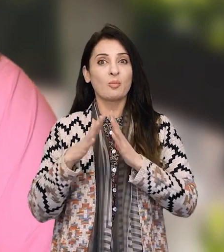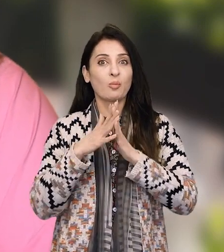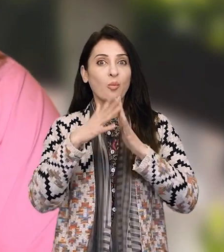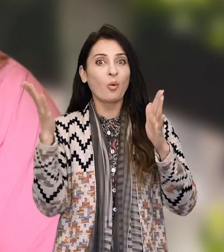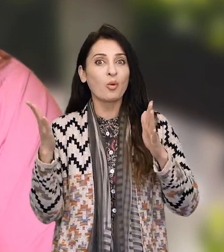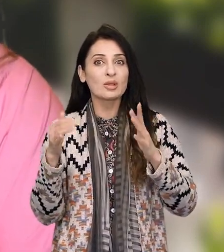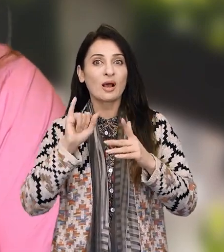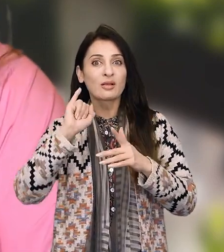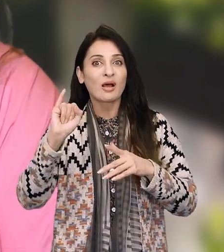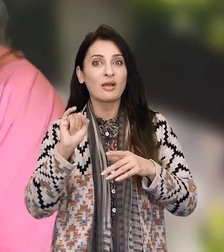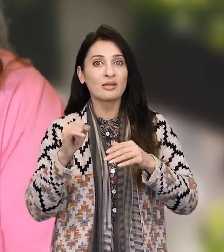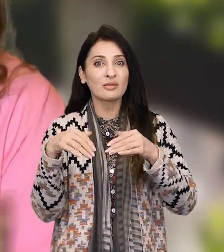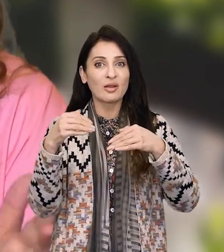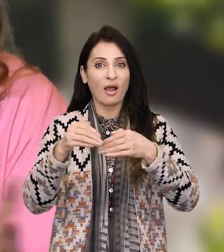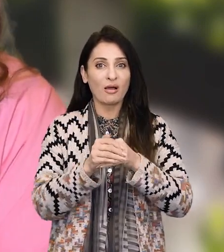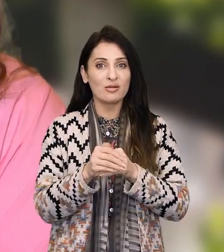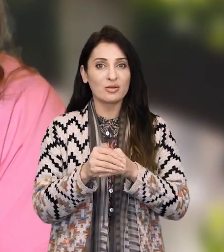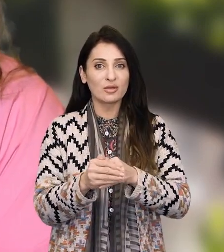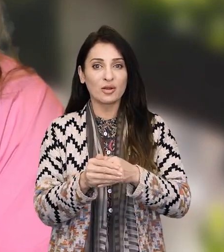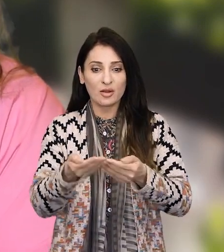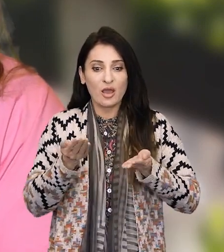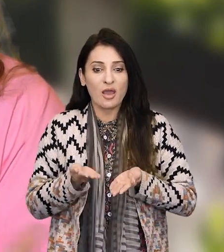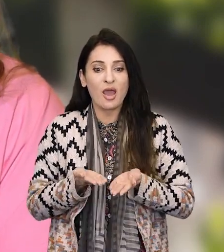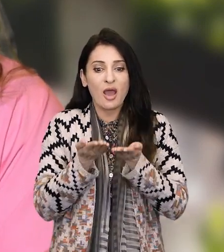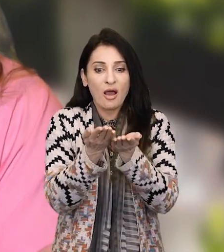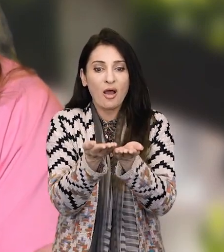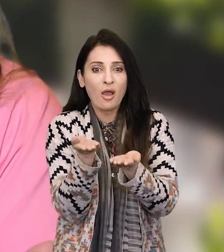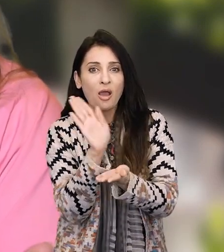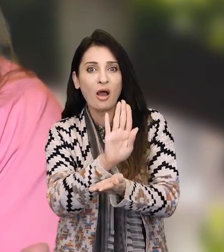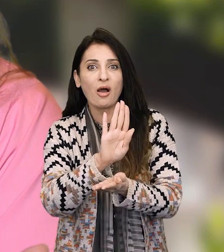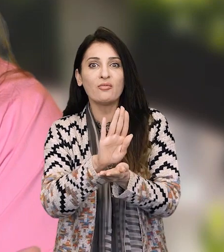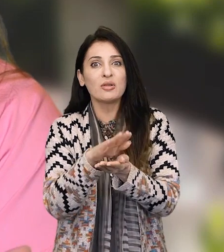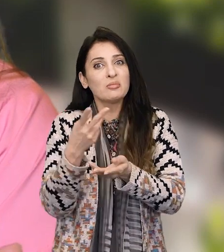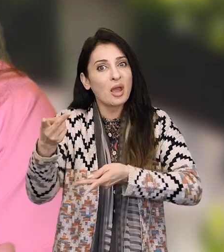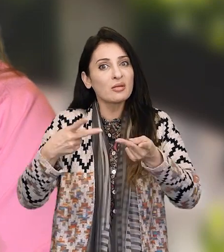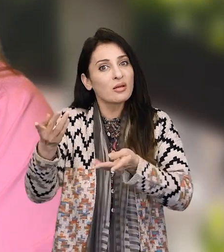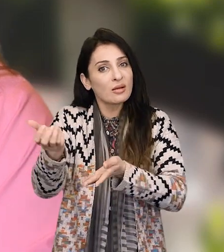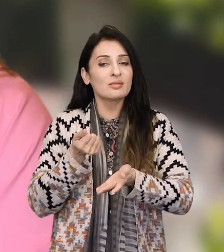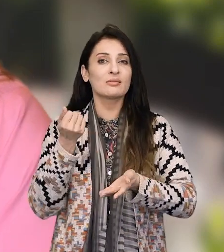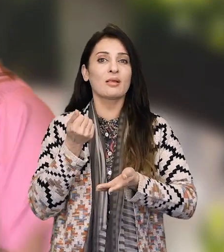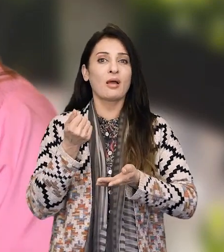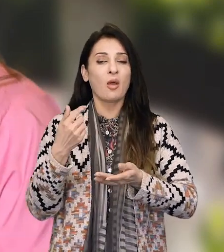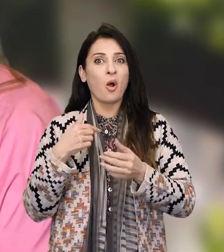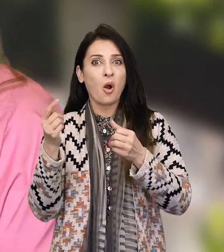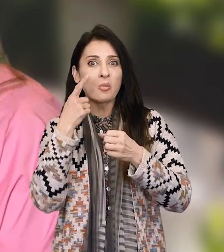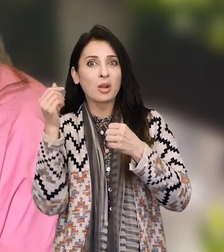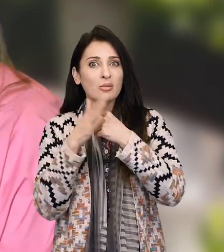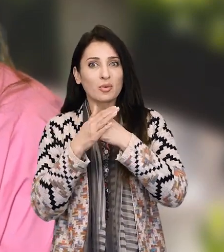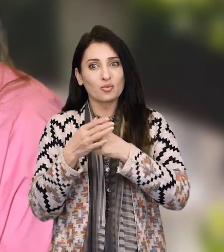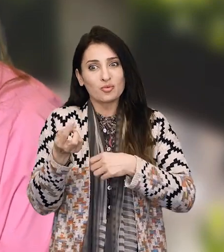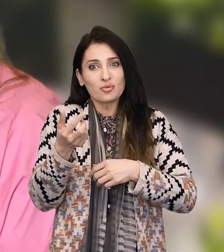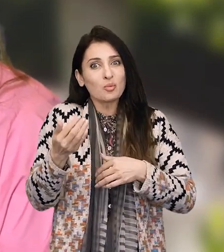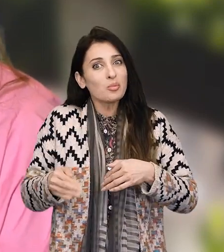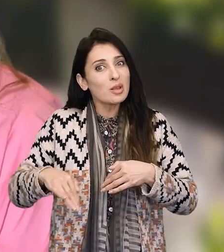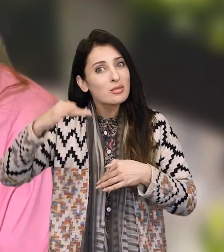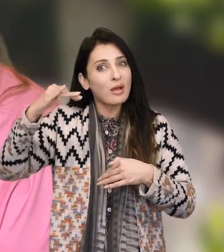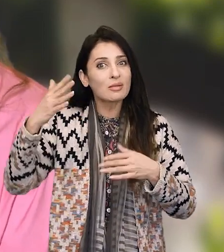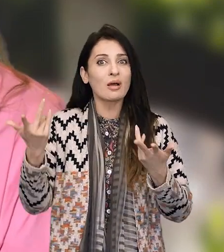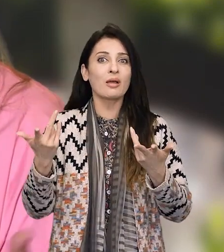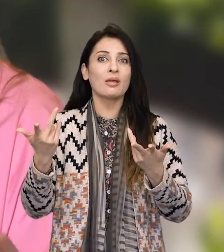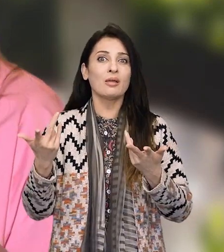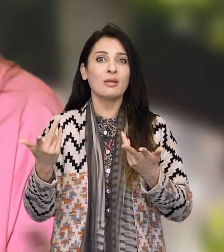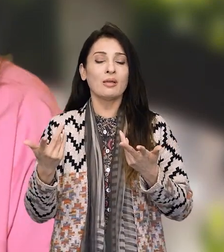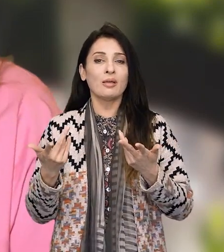इटालियन अवन ख़रीदा. एंड माई हस्बैंड वॉज लाइक कि ये क्यों ख़रीदा तुमने, इतना महंगा है और इसमें इतनी क्या साइंस है.